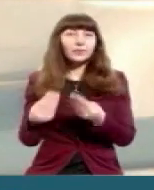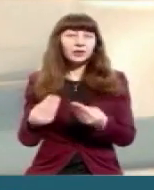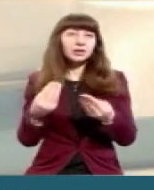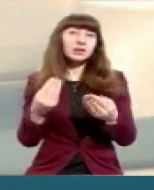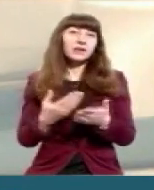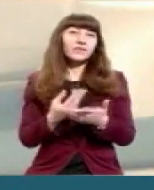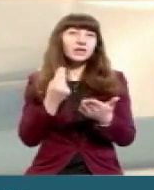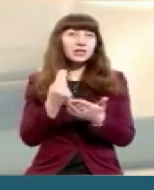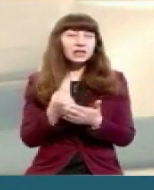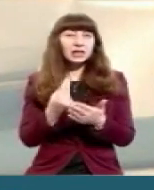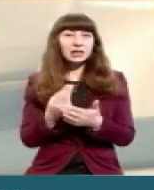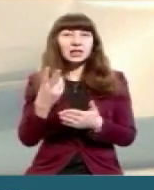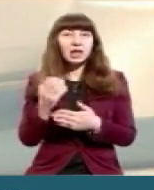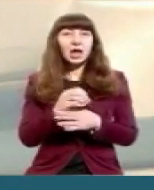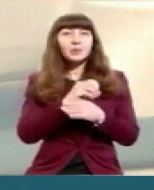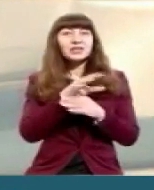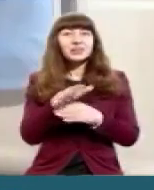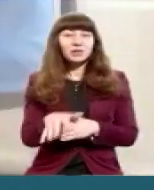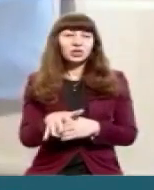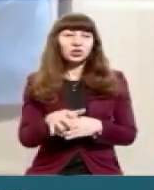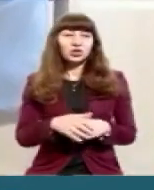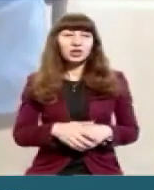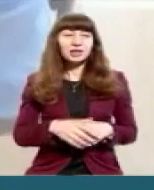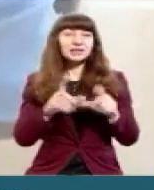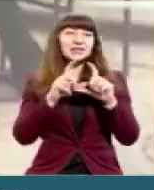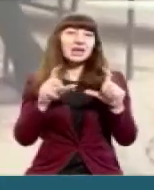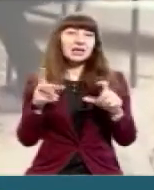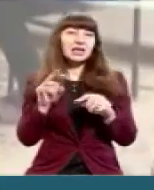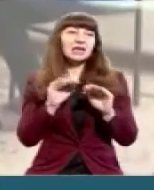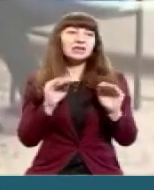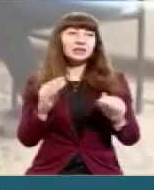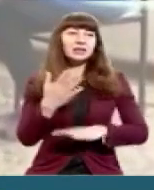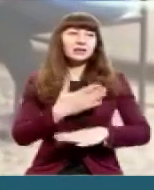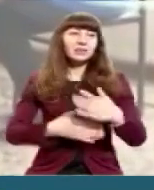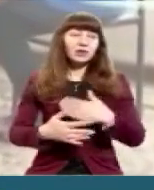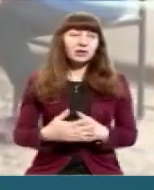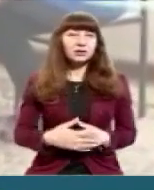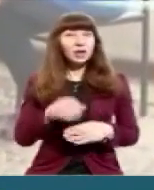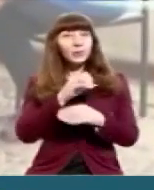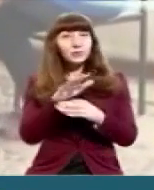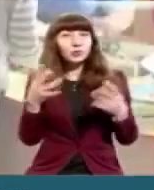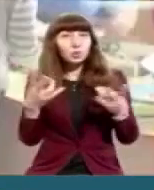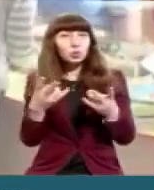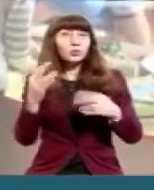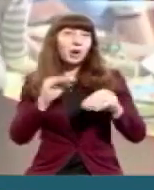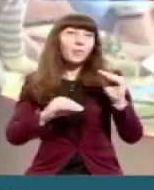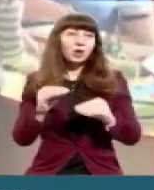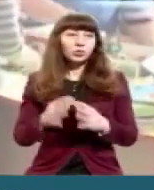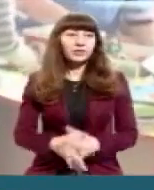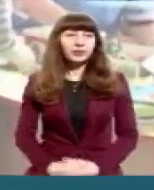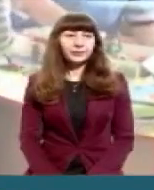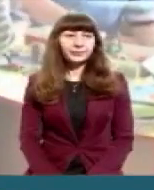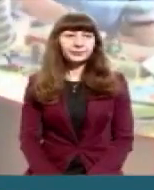выделение соответствующих средств на обеспечение доступности зданий для детей с инвалидностью и оснащением необходимым